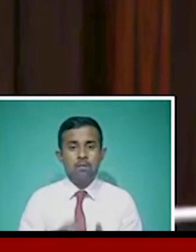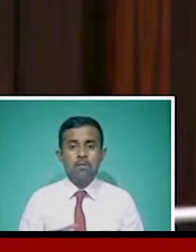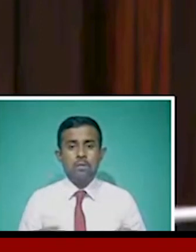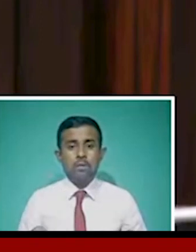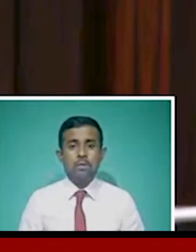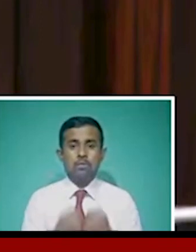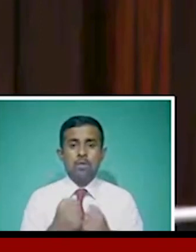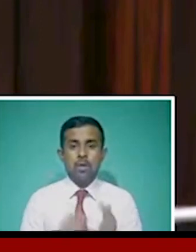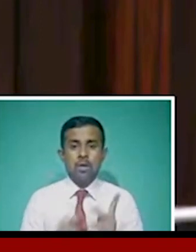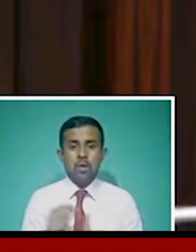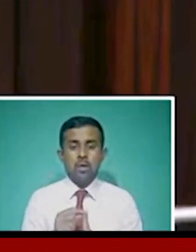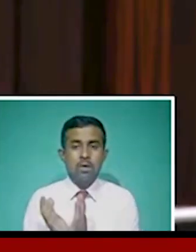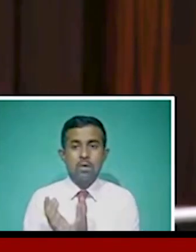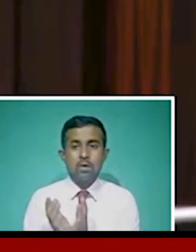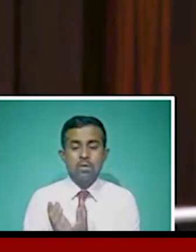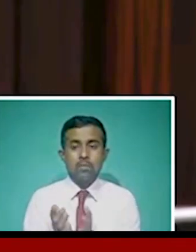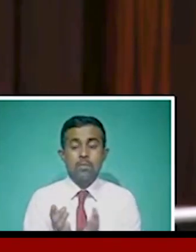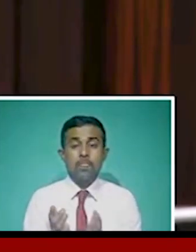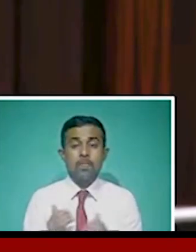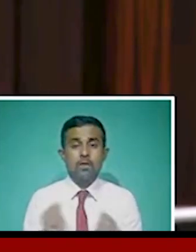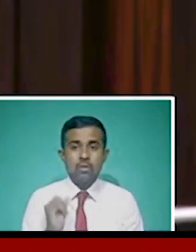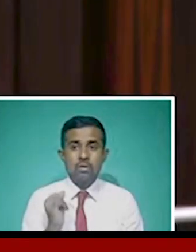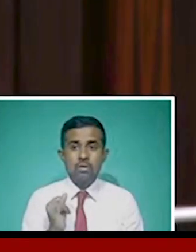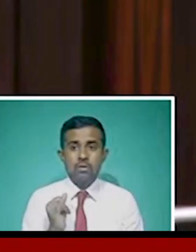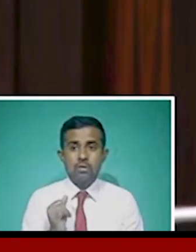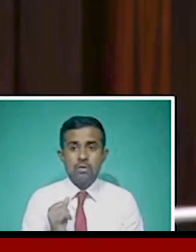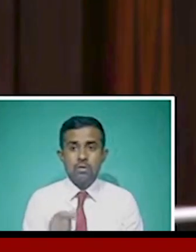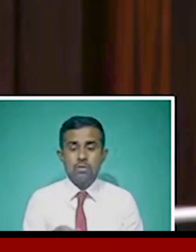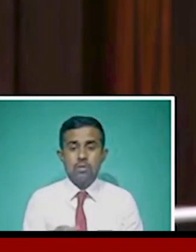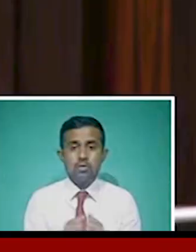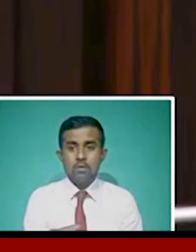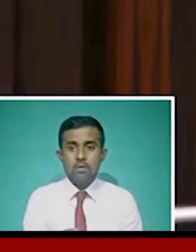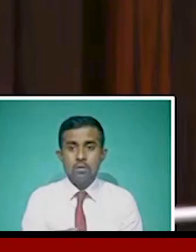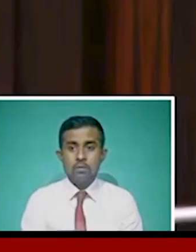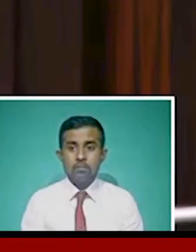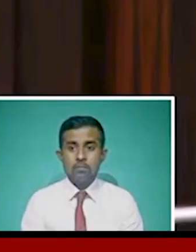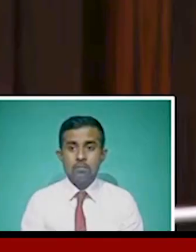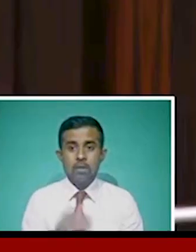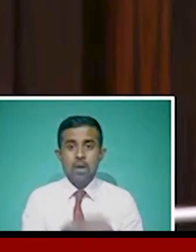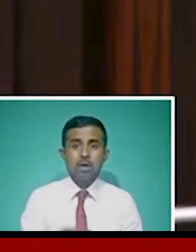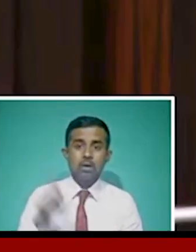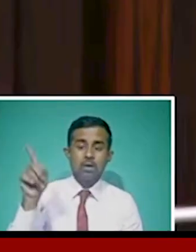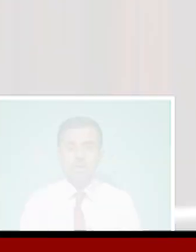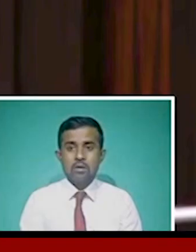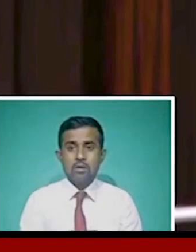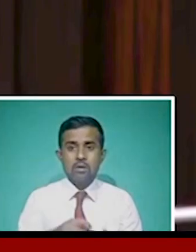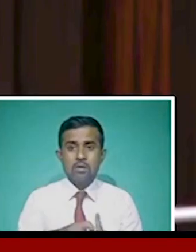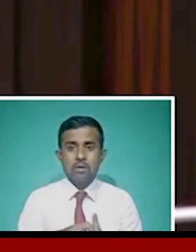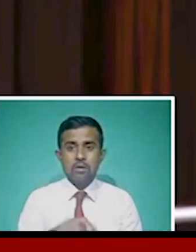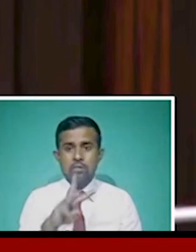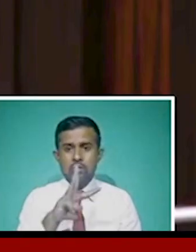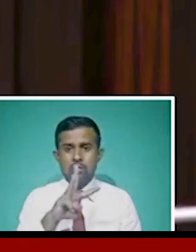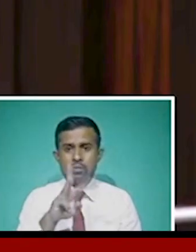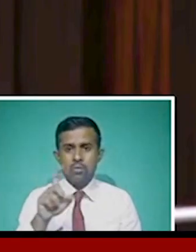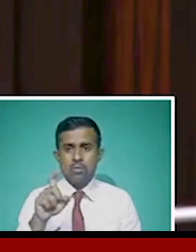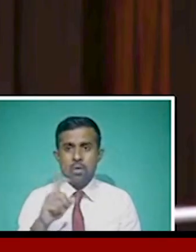අපි දැක්ක ඇමතිවරු කියලා නිලධාරීන්ට සම්ඩි පාට දාන රැකියා ලක්ෂ්‍ය යටතේ ගත්ත යම් යම් සේවකයන් ලබා දීලා තියෙනවා. අලි අරහේනවාගම සේවකරික මෙහි දුවලා. අර වැලි පටවන